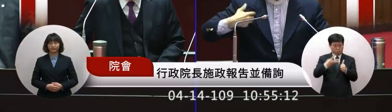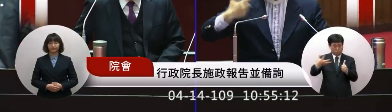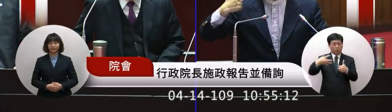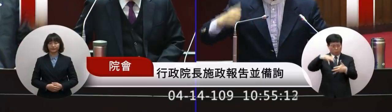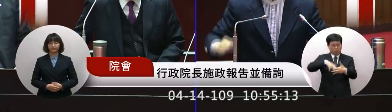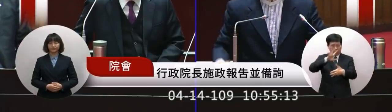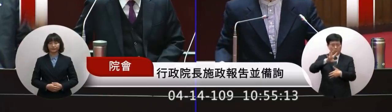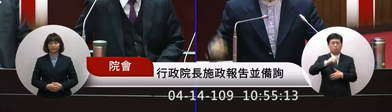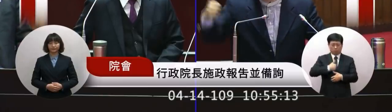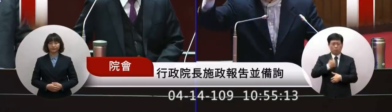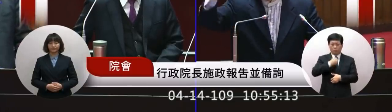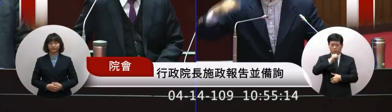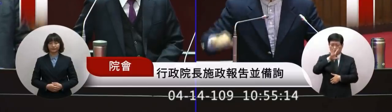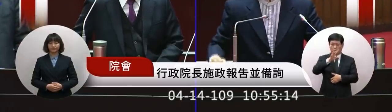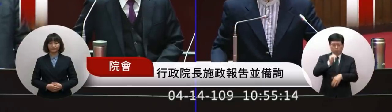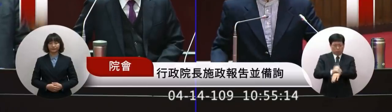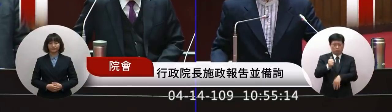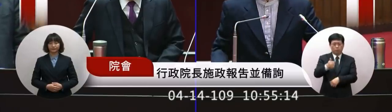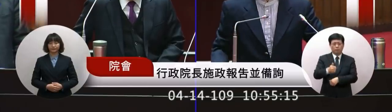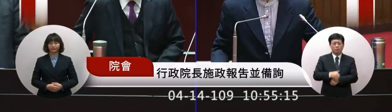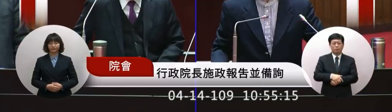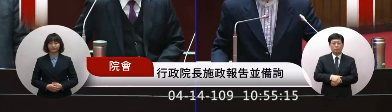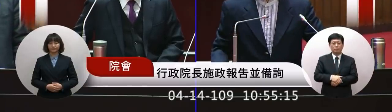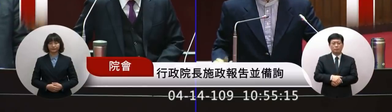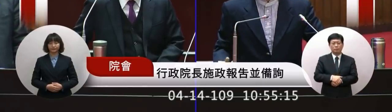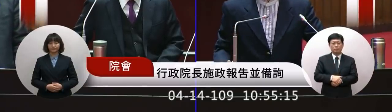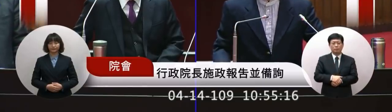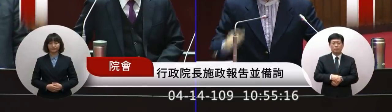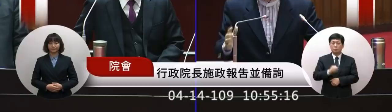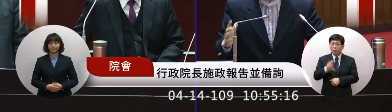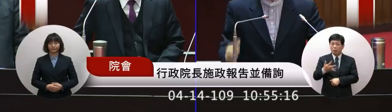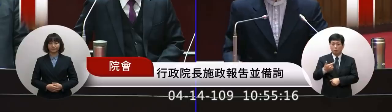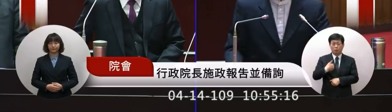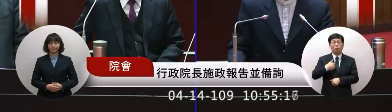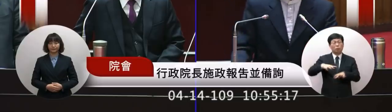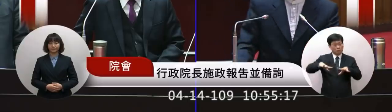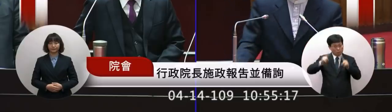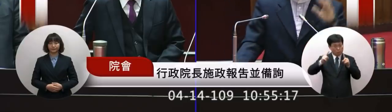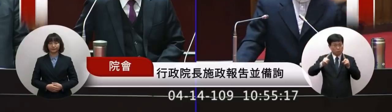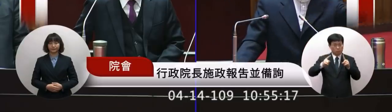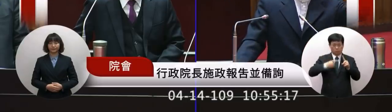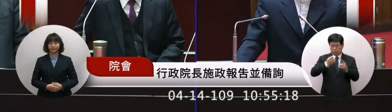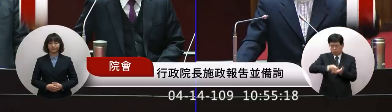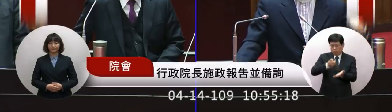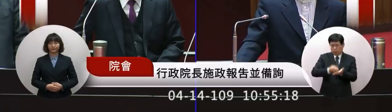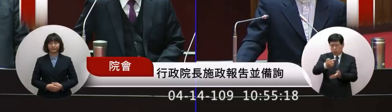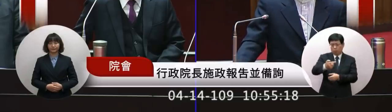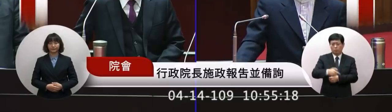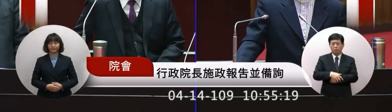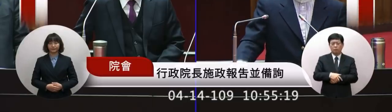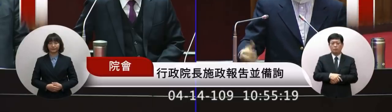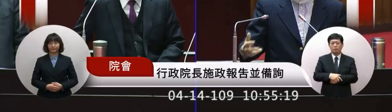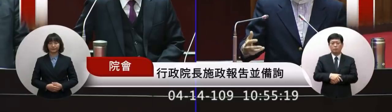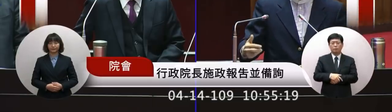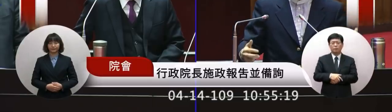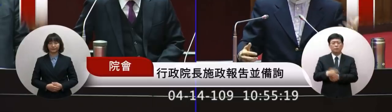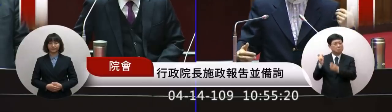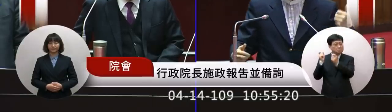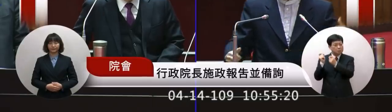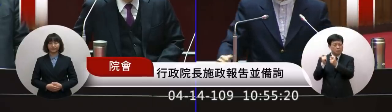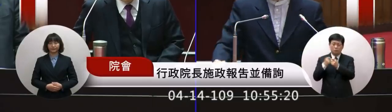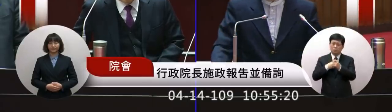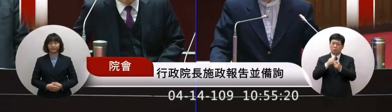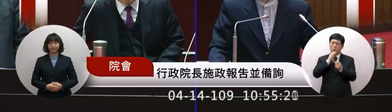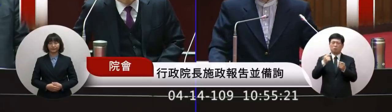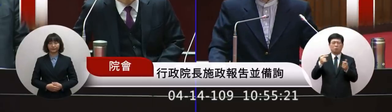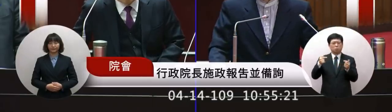个就是台湾，赞，哈、哦，啥啦？咱拄好开始足严的，但是最近无遐